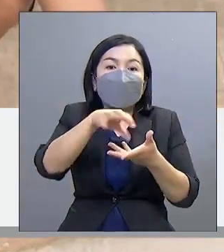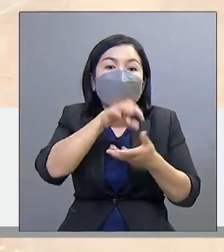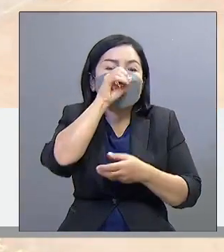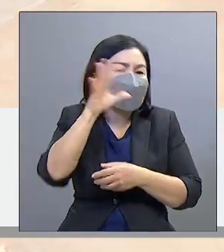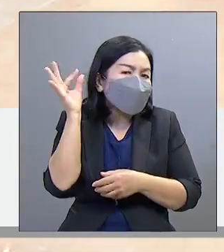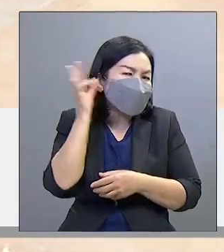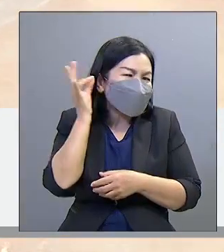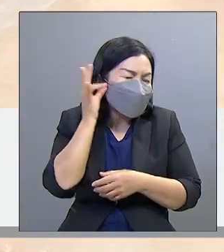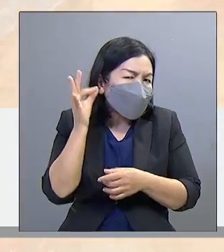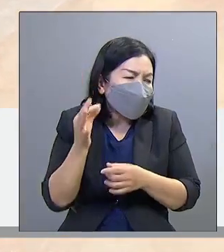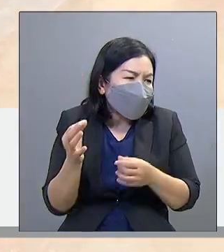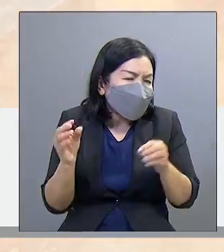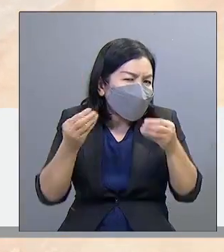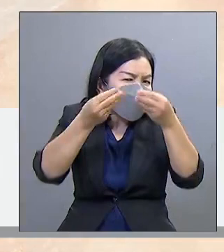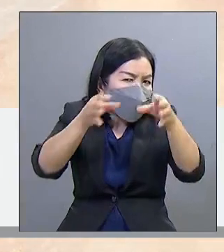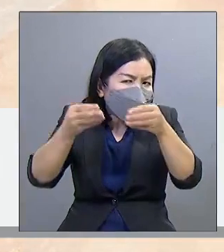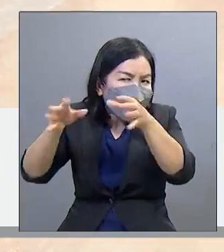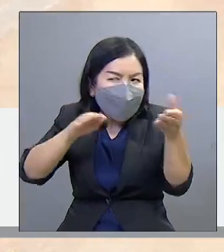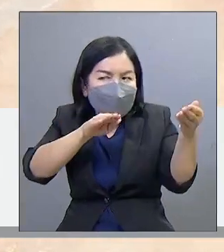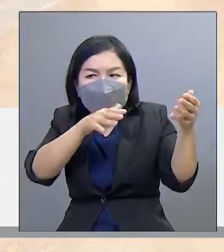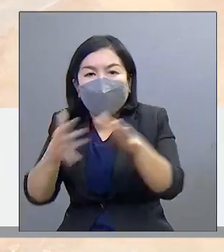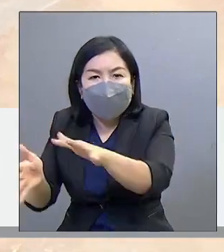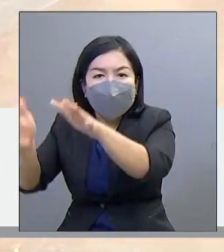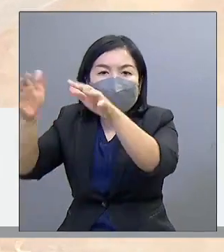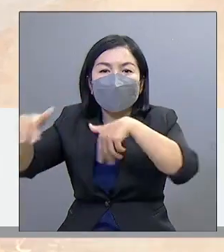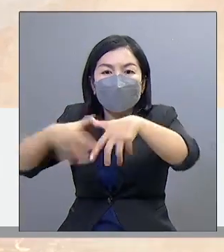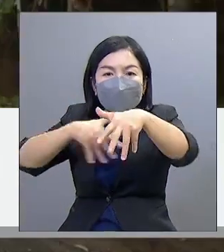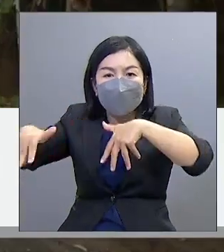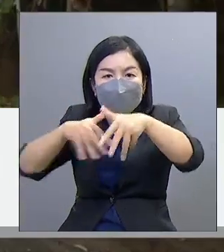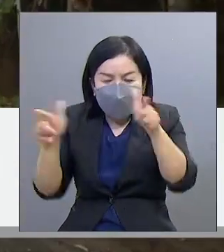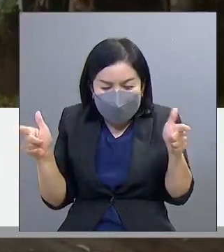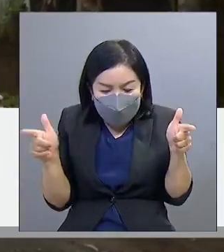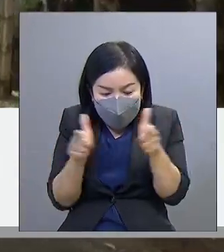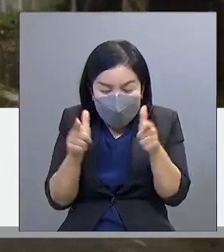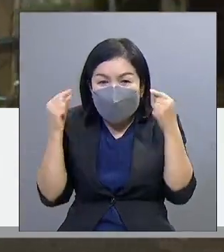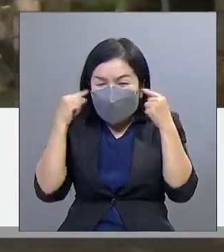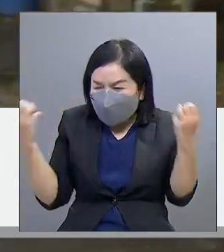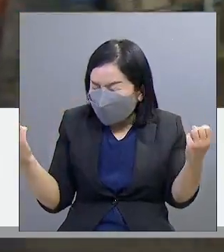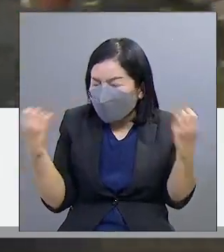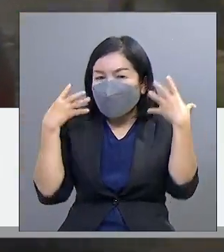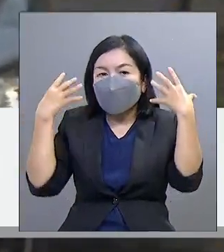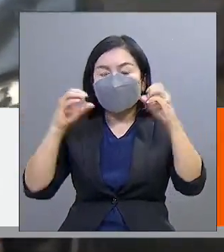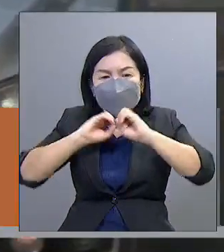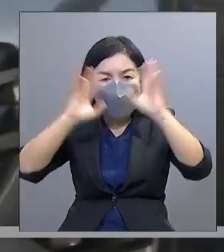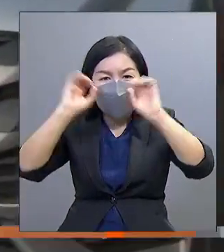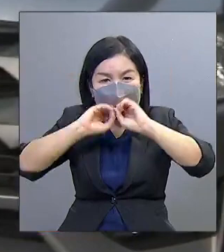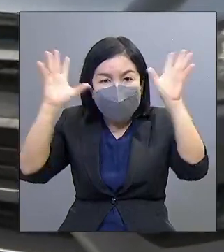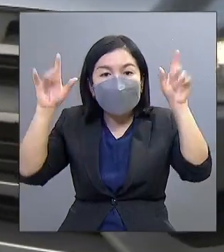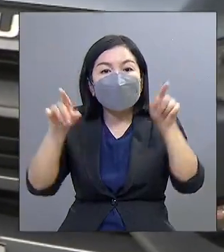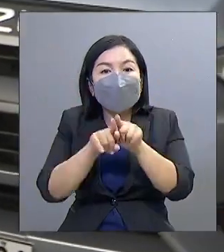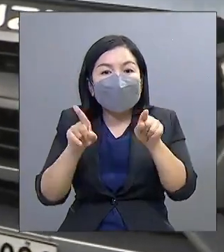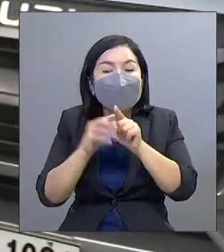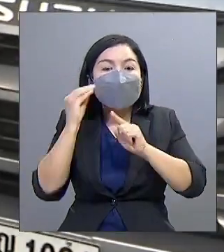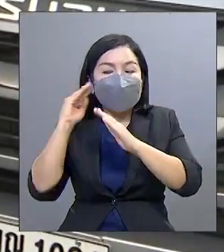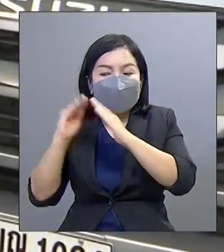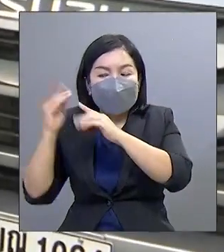ได้ยินเสียงดังอย่างมากขณะอาคารถล่มซึ่งชาวบ้านในบริเวณนี้ซึ่งเป็นซอยแคบได้ยินเสียงชัดเจนเกือบทุกหลังโดยเฉพาะผู้ที่อาศัยในบ้